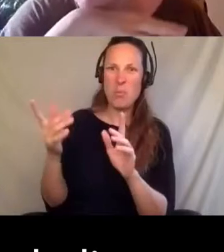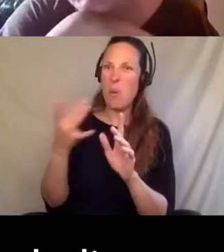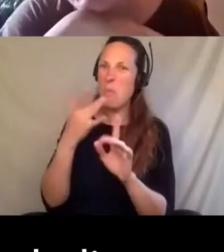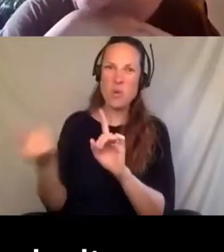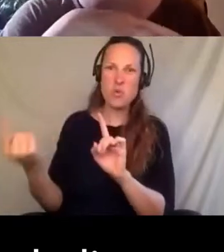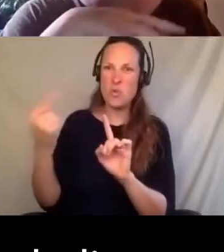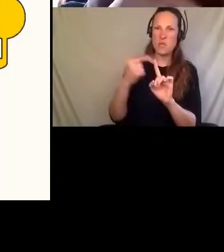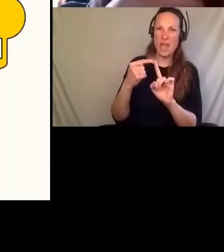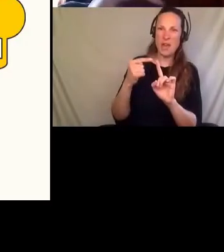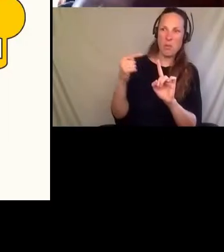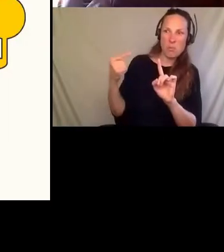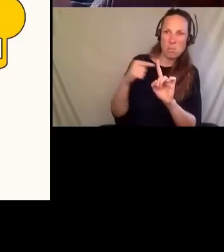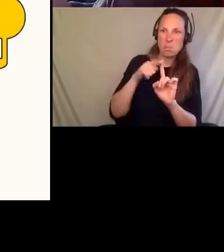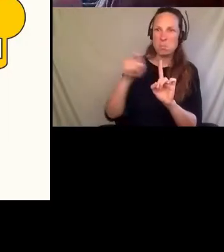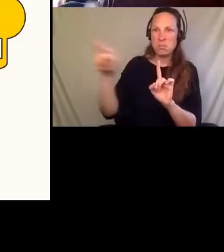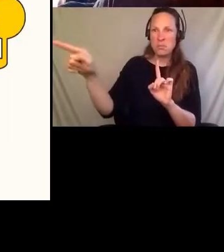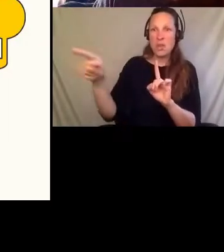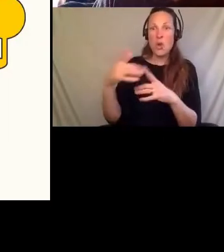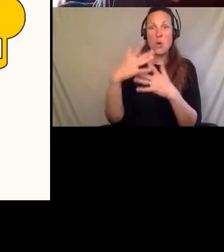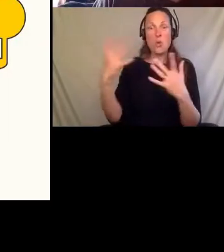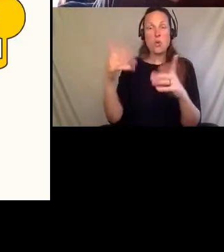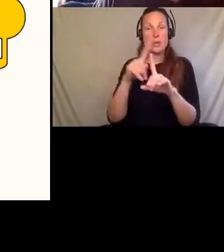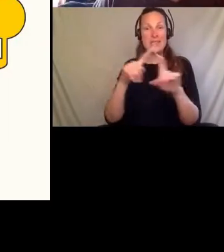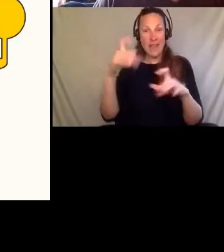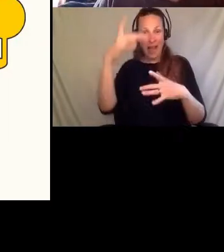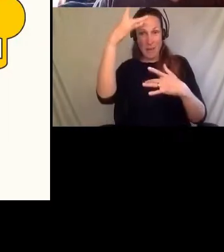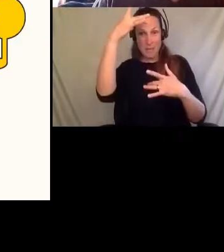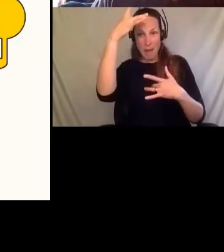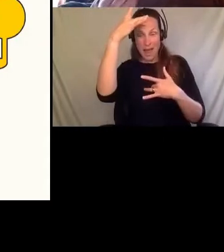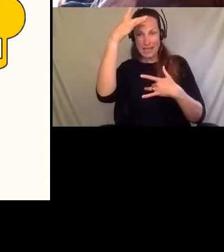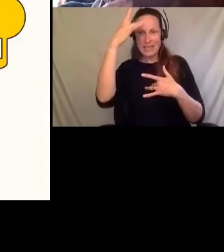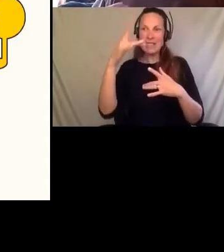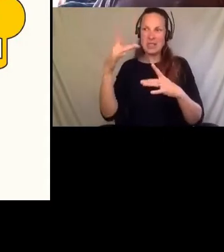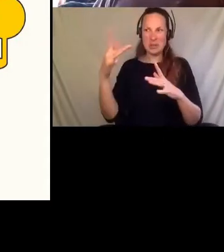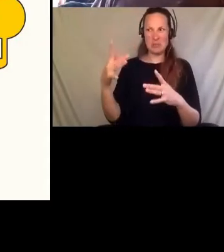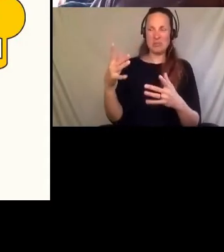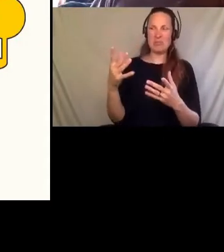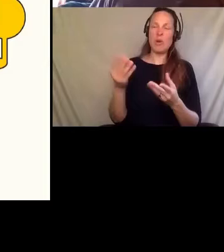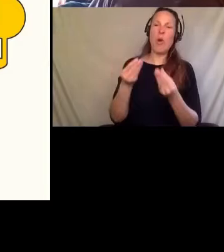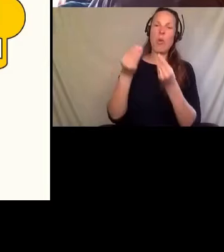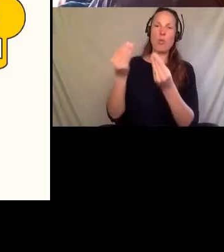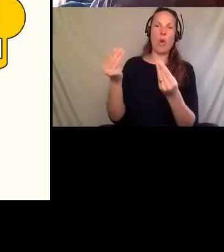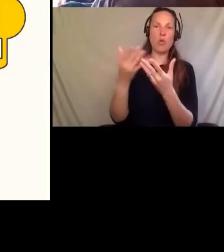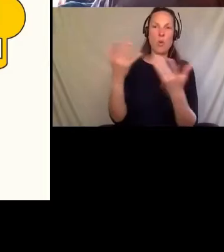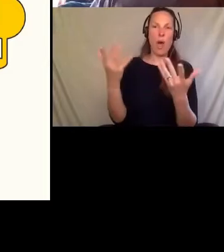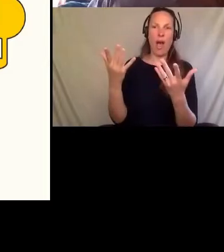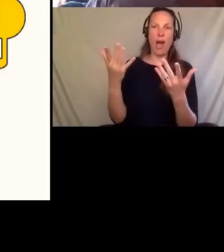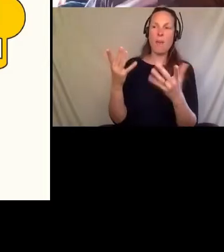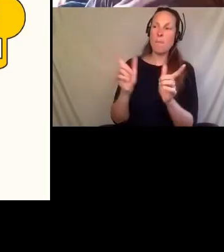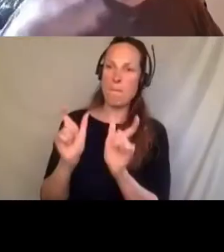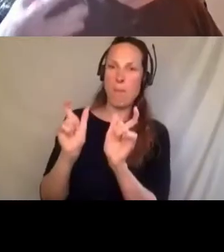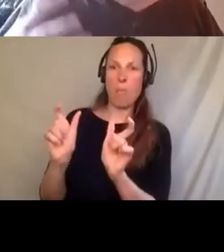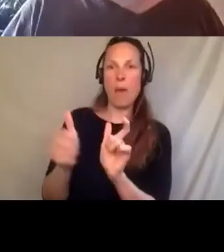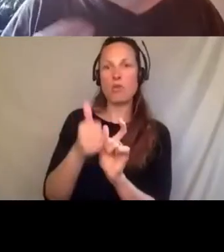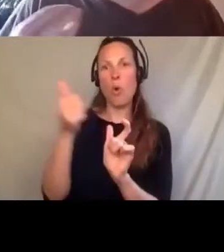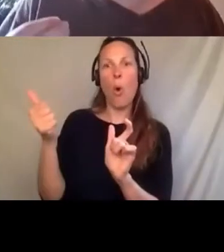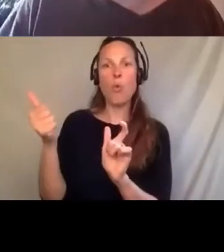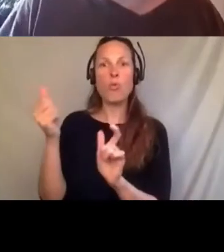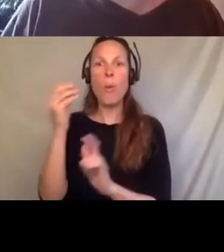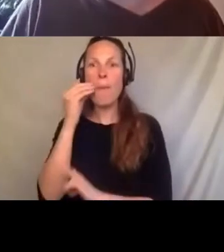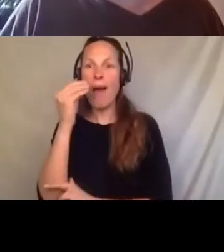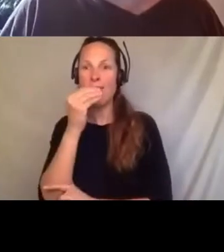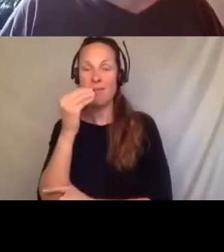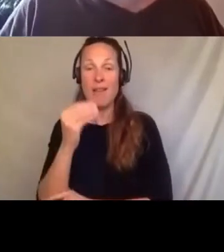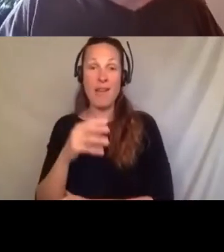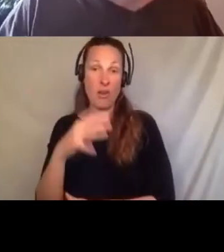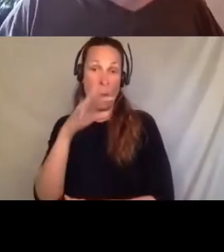éloigner des maladies. Alors, vous allez voir aujourd'hui, les fines herbes, c'est ça leur beau plus. C'est